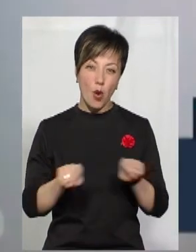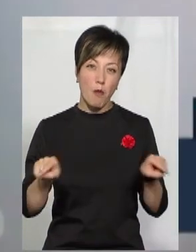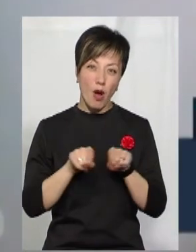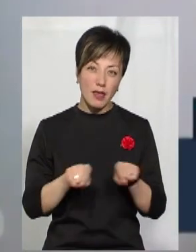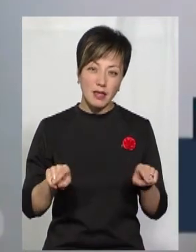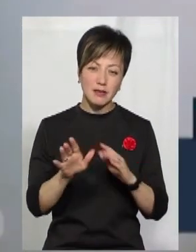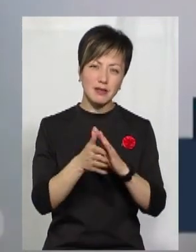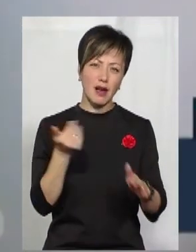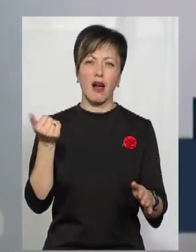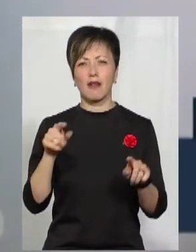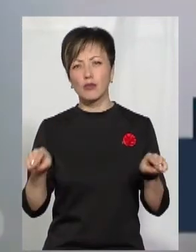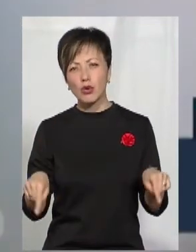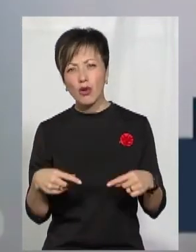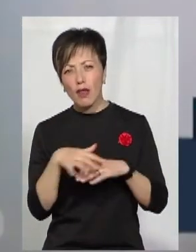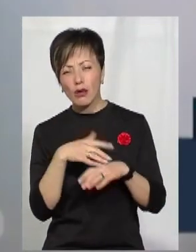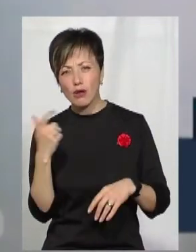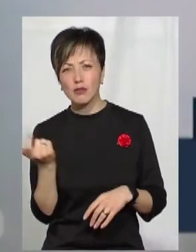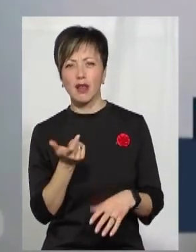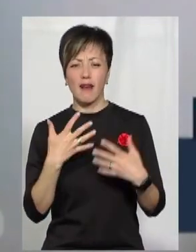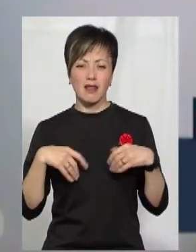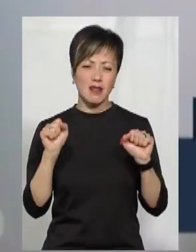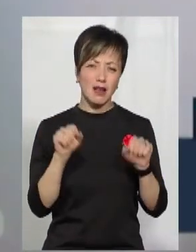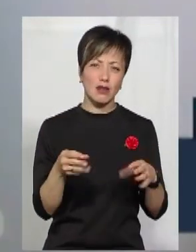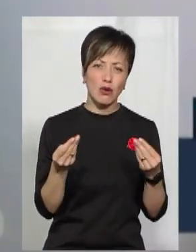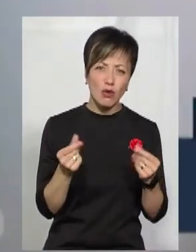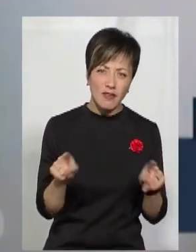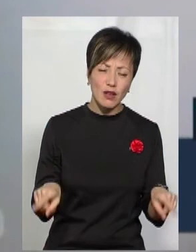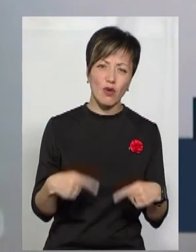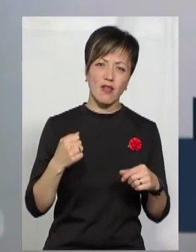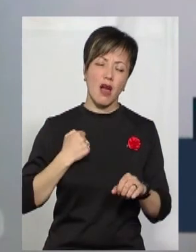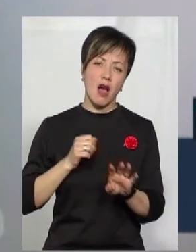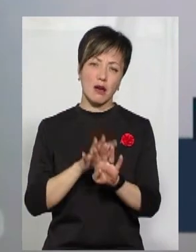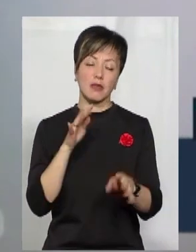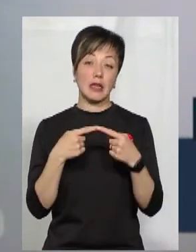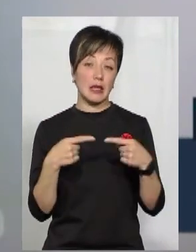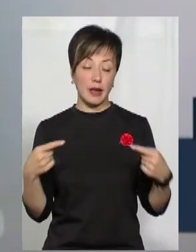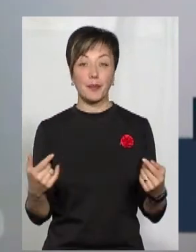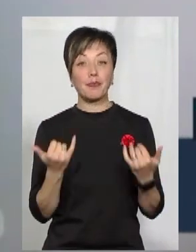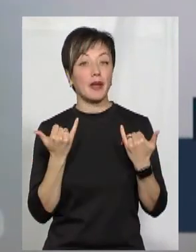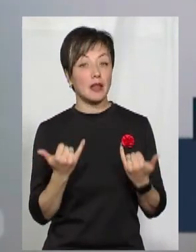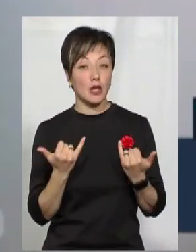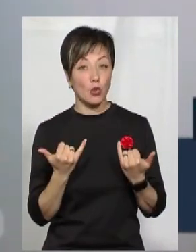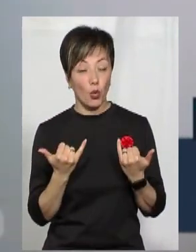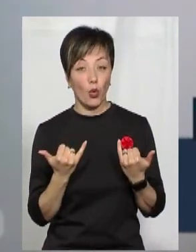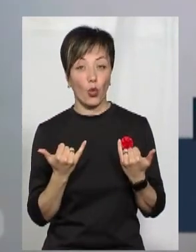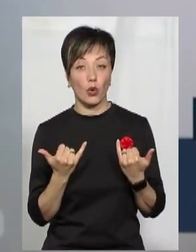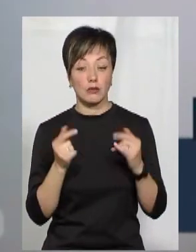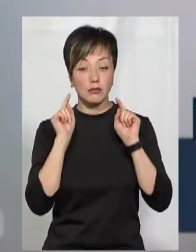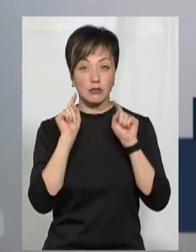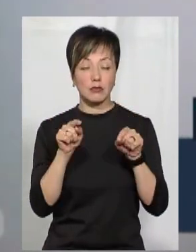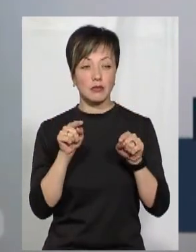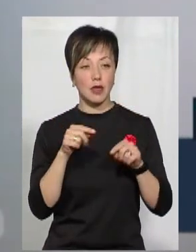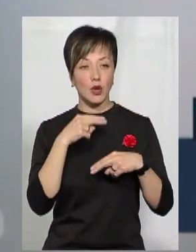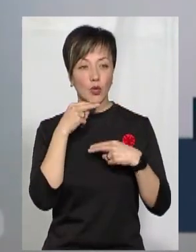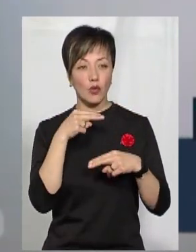щодо відбудови народного господарства, віддати останні кошти на відновлення армії і так далі. На сьогодні, так би мовити,